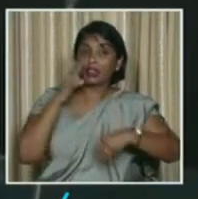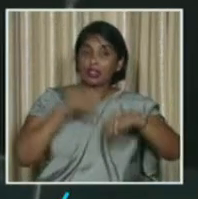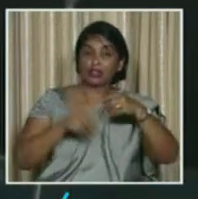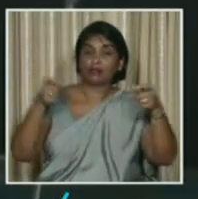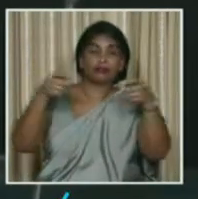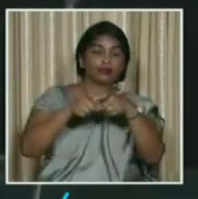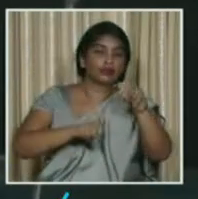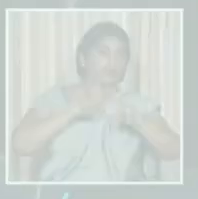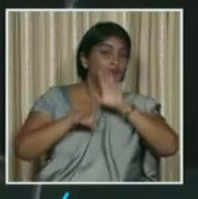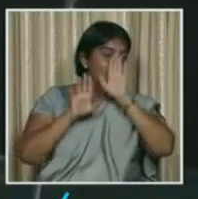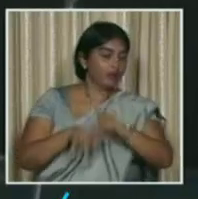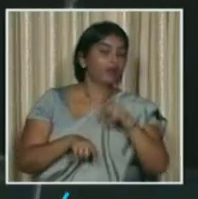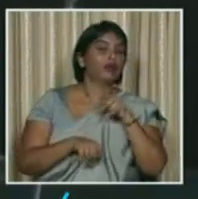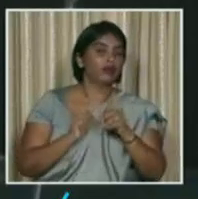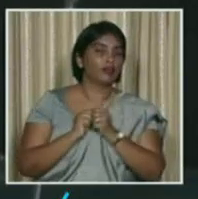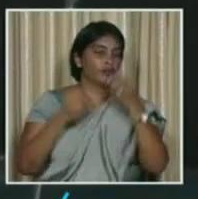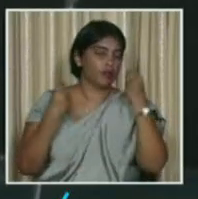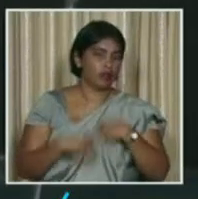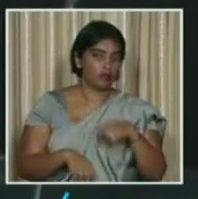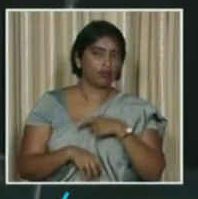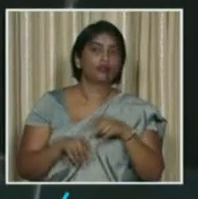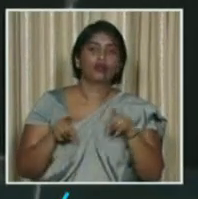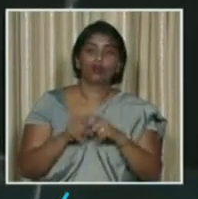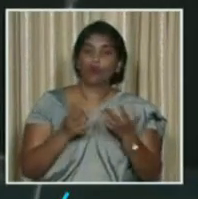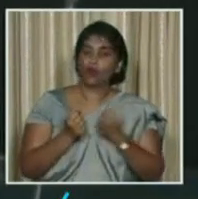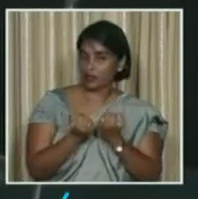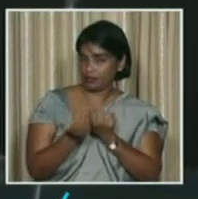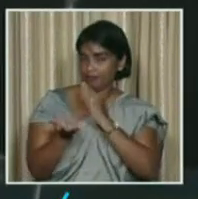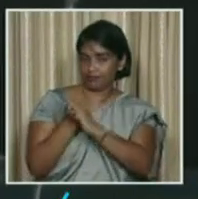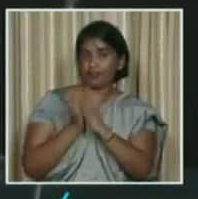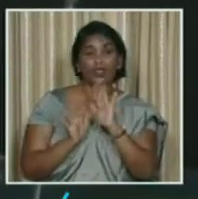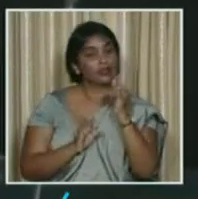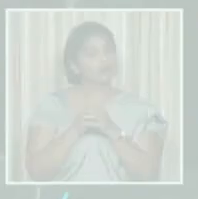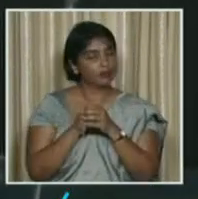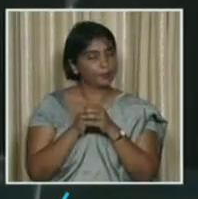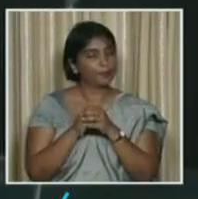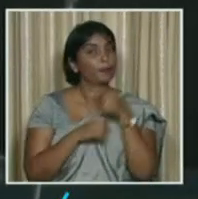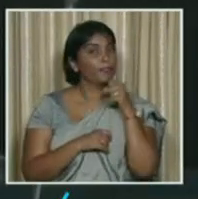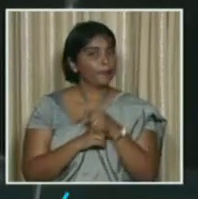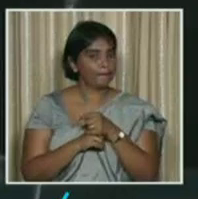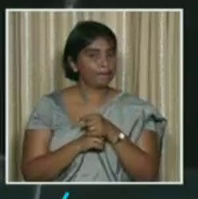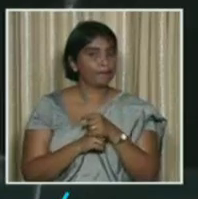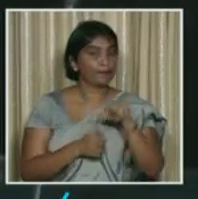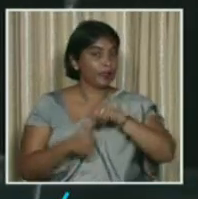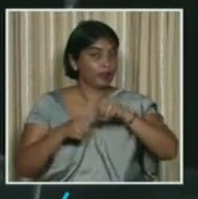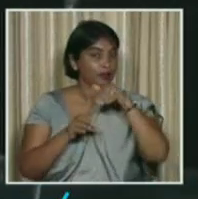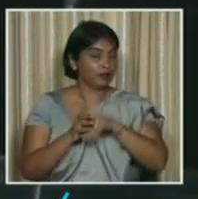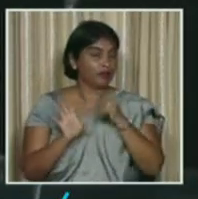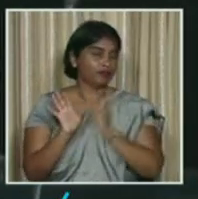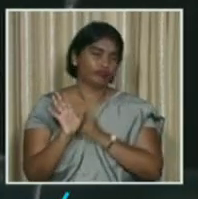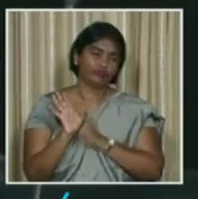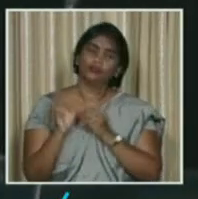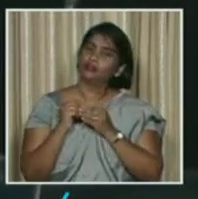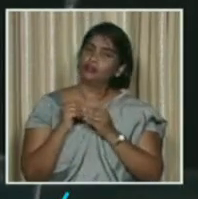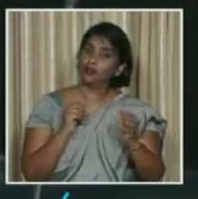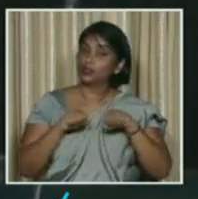වශයෙන් සම්බන්ධ වීම තුළ තමයි මේ කටයුත්ත අඩාල වෙන්නේ. ඔවුන්ට අවශ්‍ය සහය ලැබෙන්නේ. සමහර කණ්ඩායම් ඉන්නවා මේ ආයතන ඇතුලේ දීර්ඝ කාලයක්